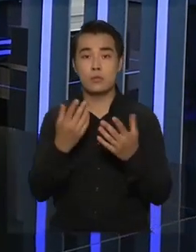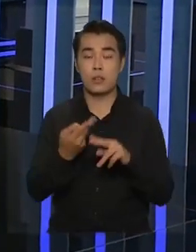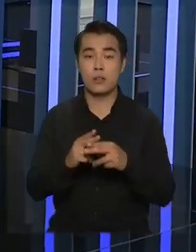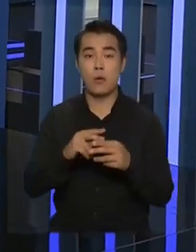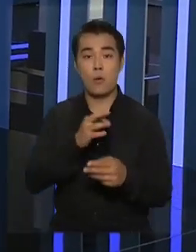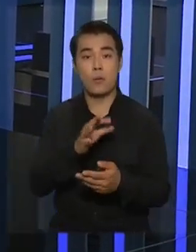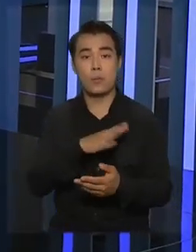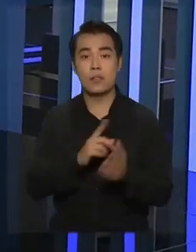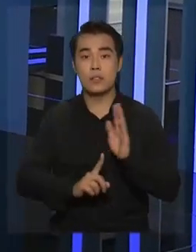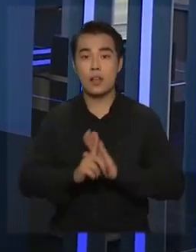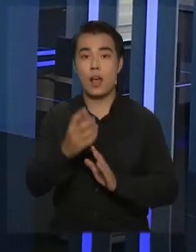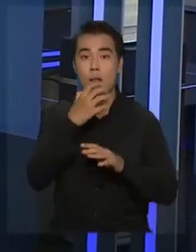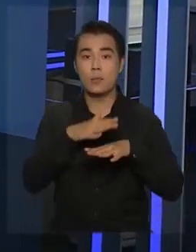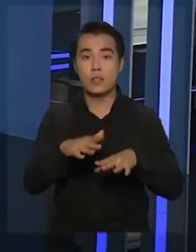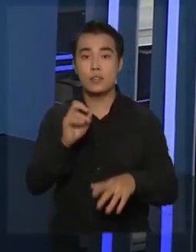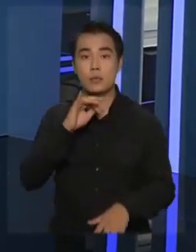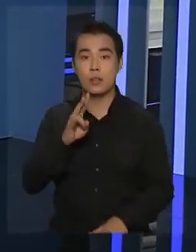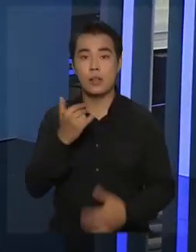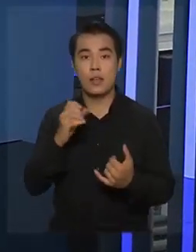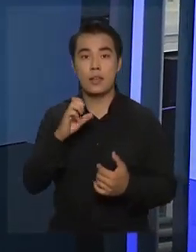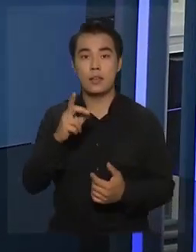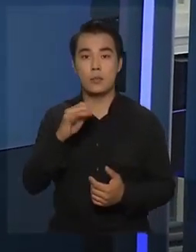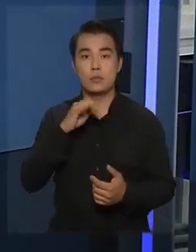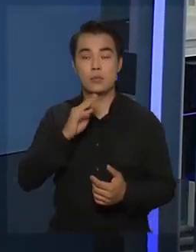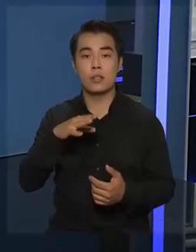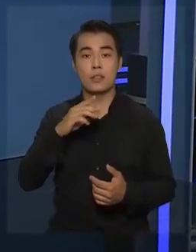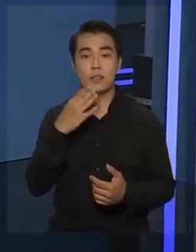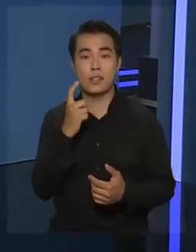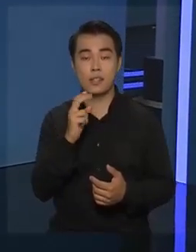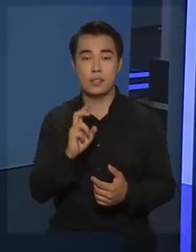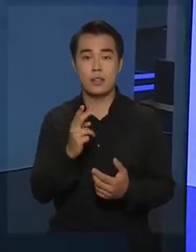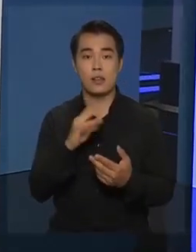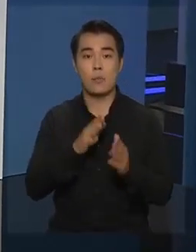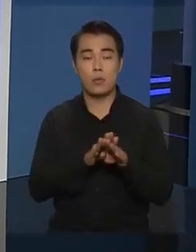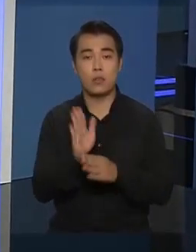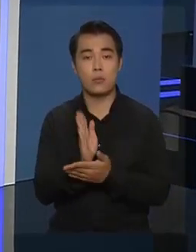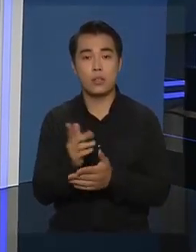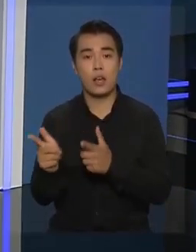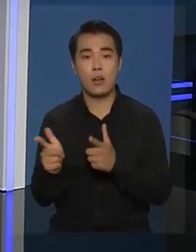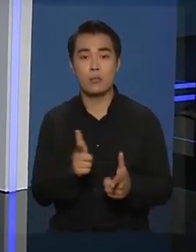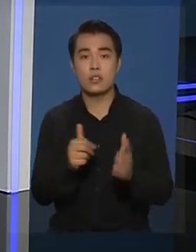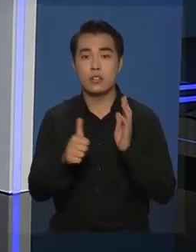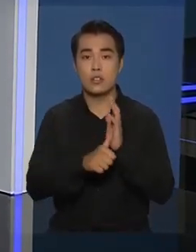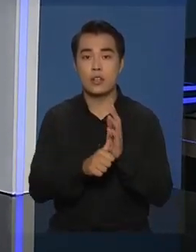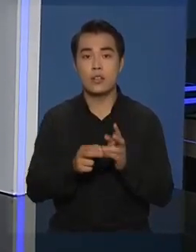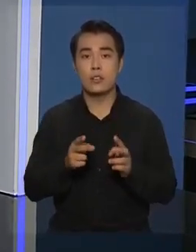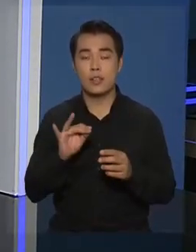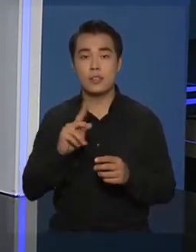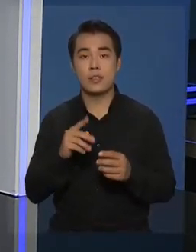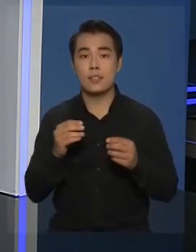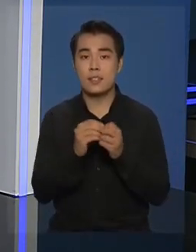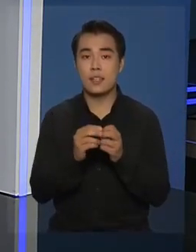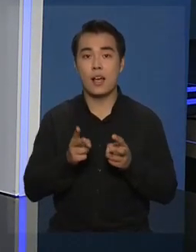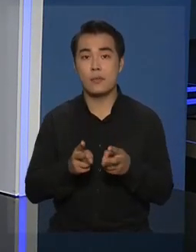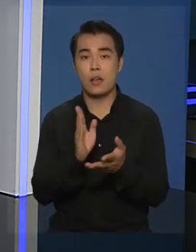к старту отопительного сезона на Экибастузской ТЭЦ будут полностью готовы к работе 6 из 10 котлоагрегатов.